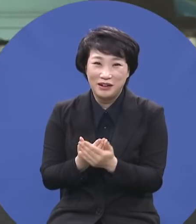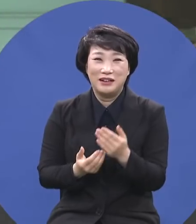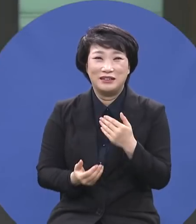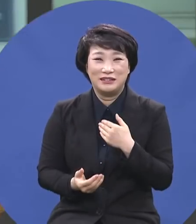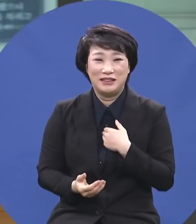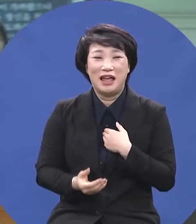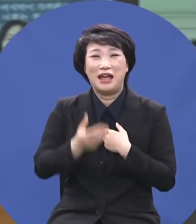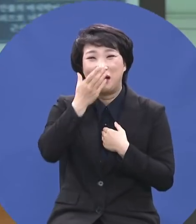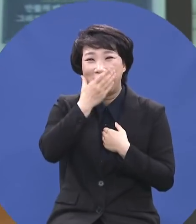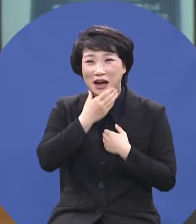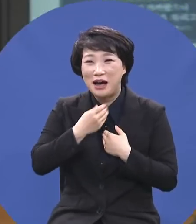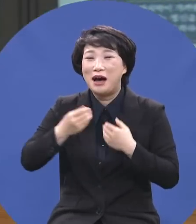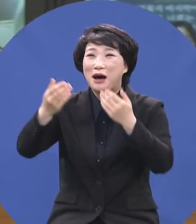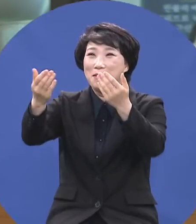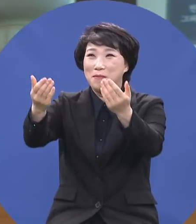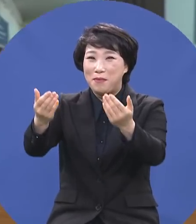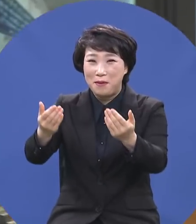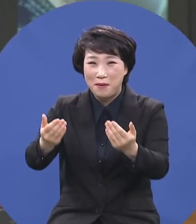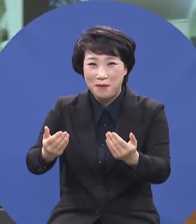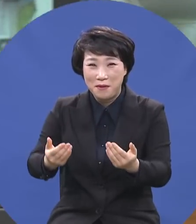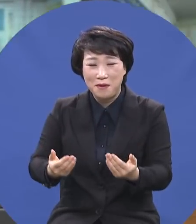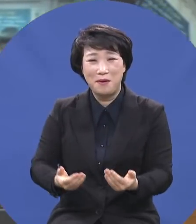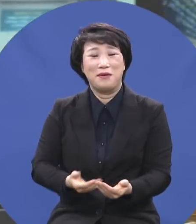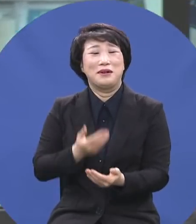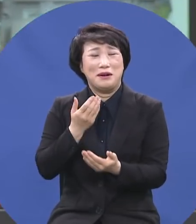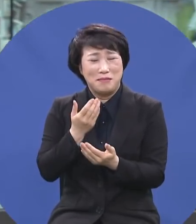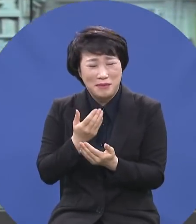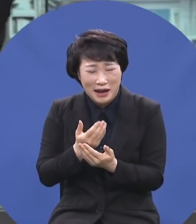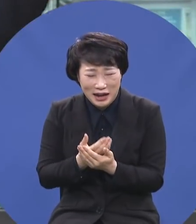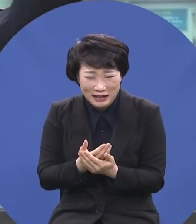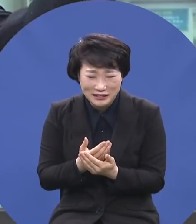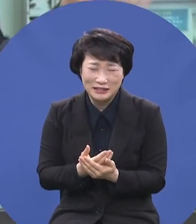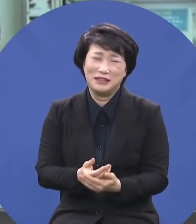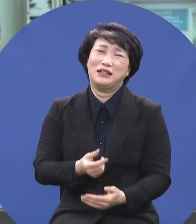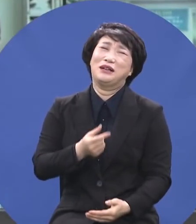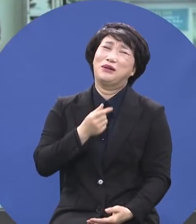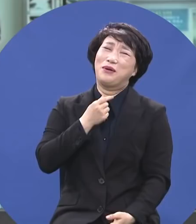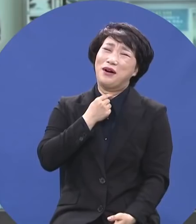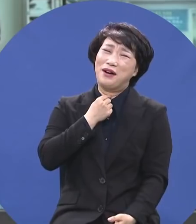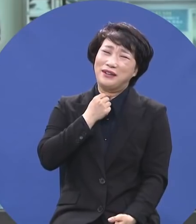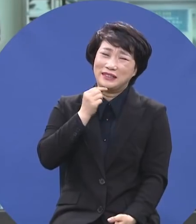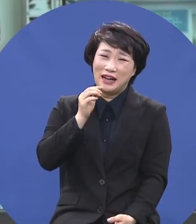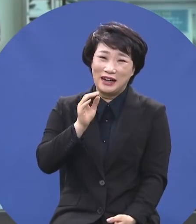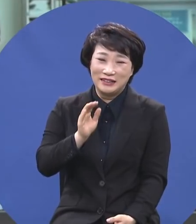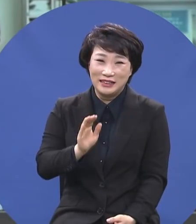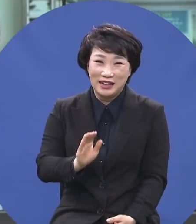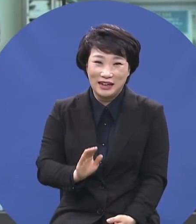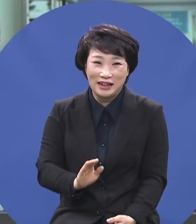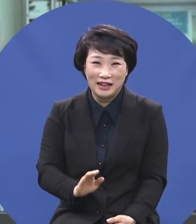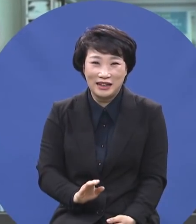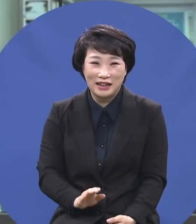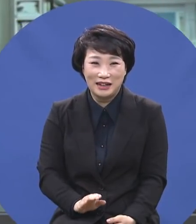주소서 내 죽을 받기